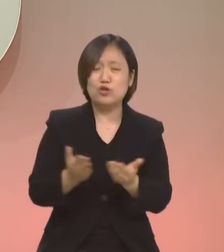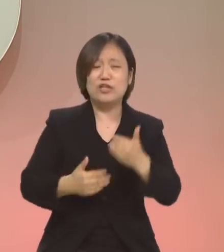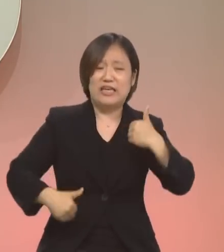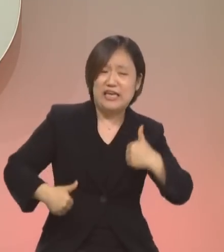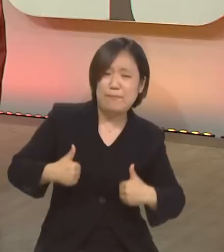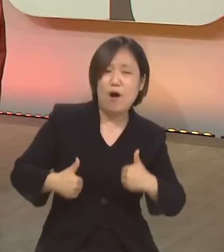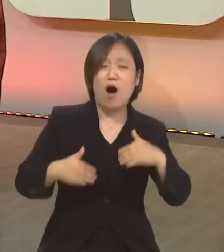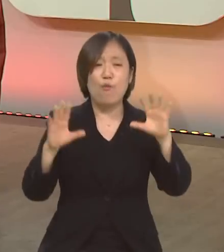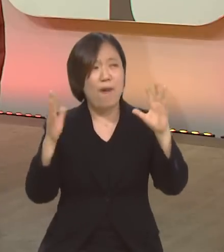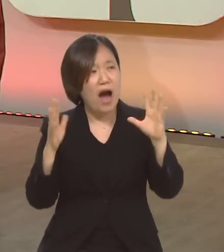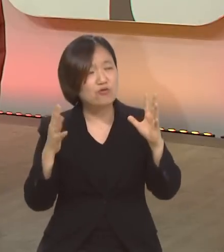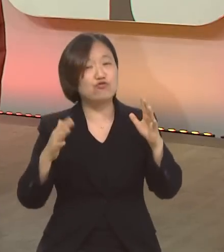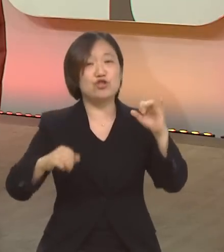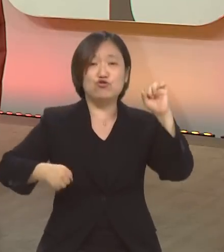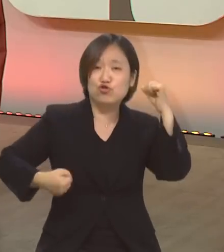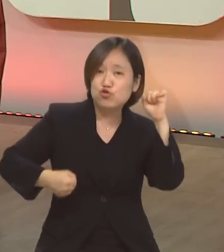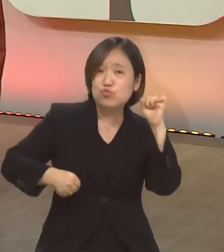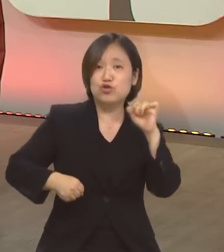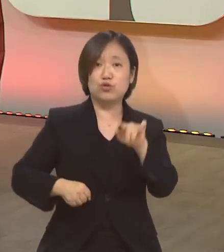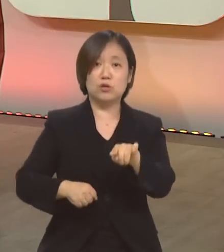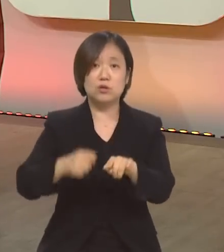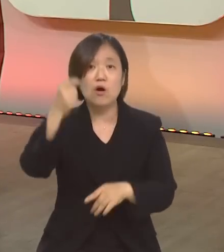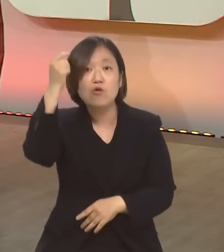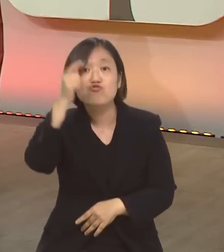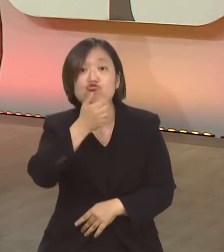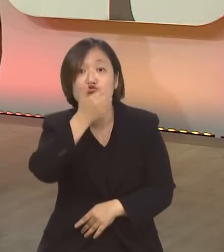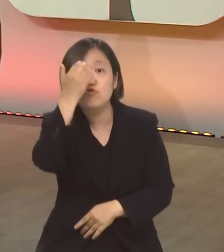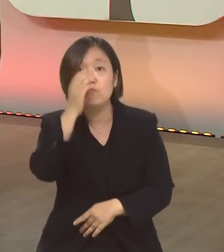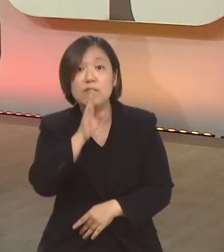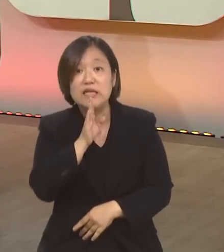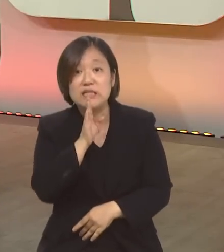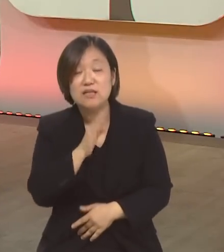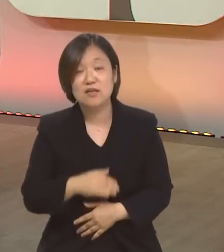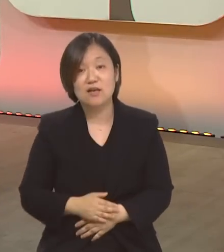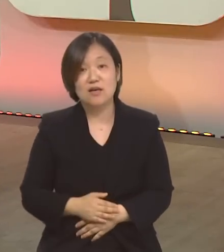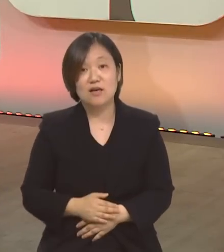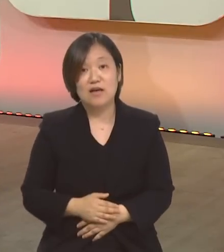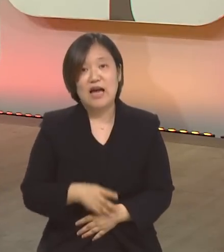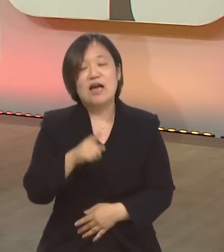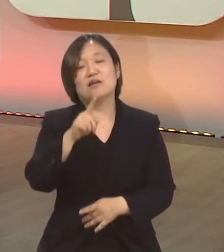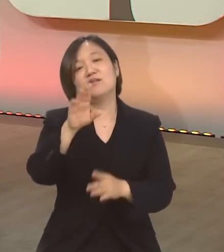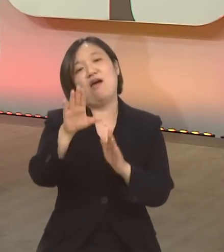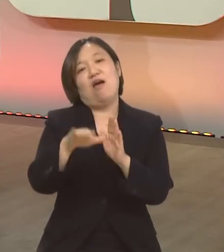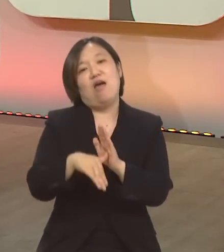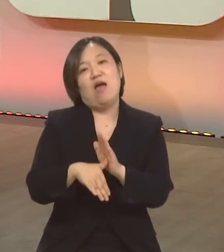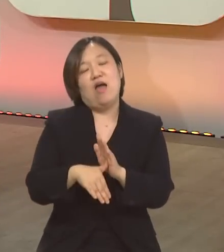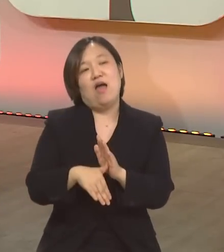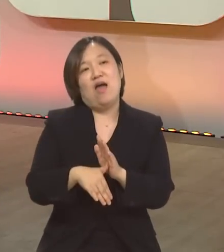덩실덩실 이제 춤을 추는 그런 꿈을 꿨잖아요 그 순간 아버지가